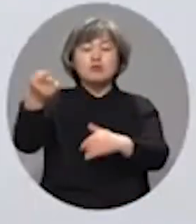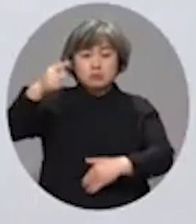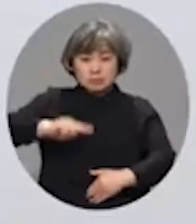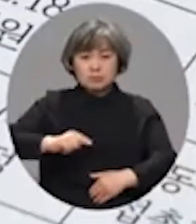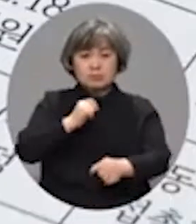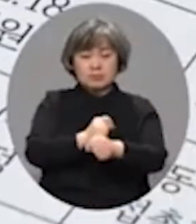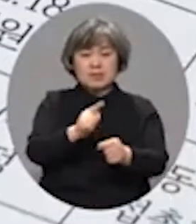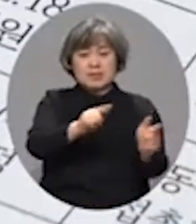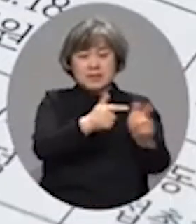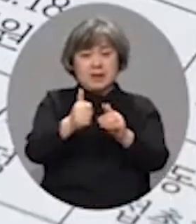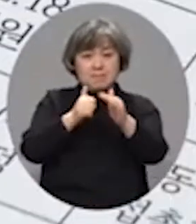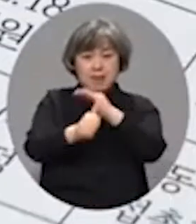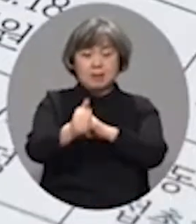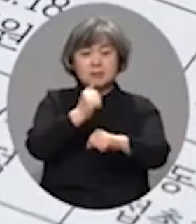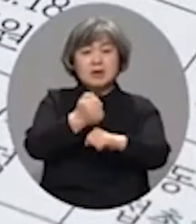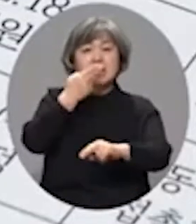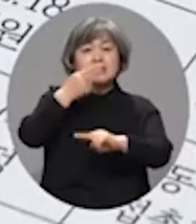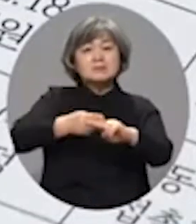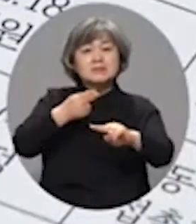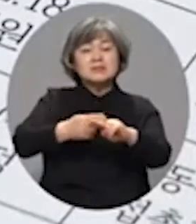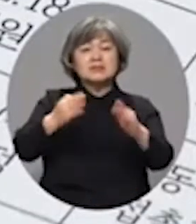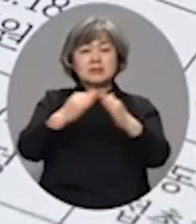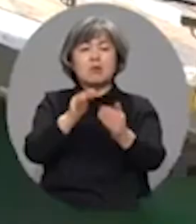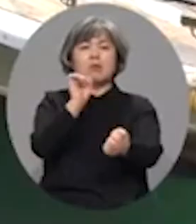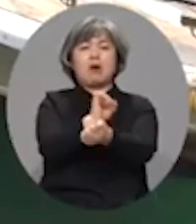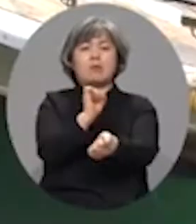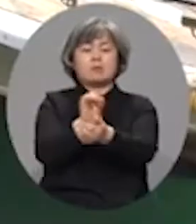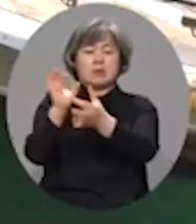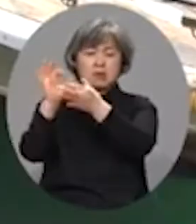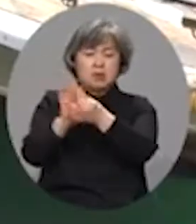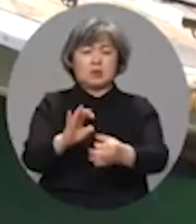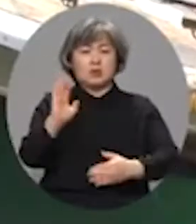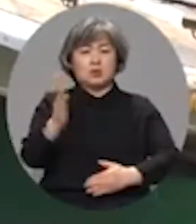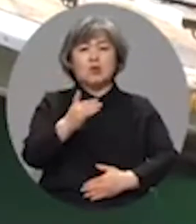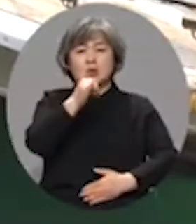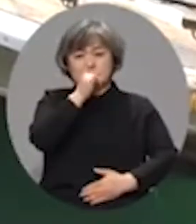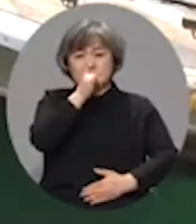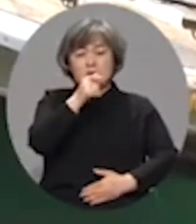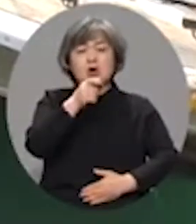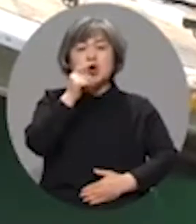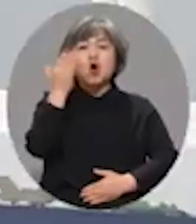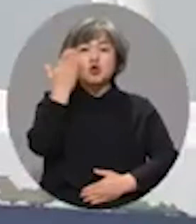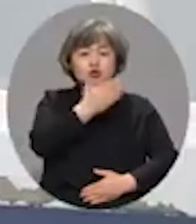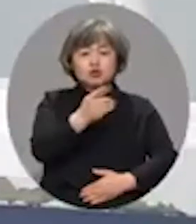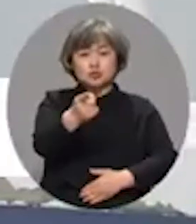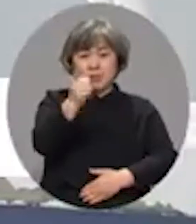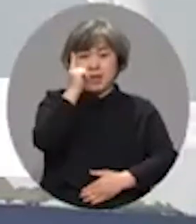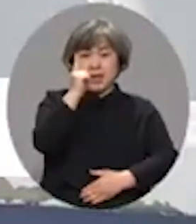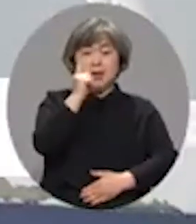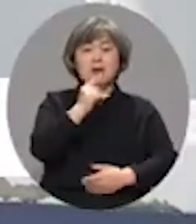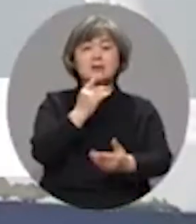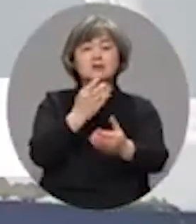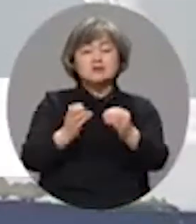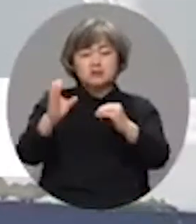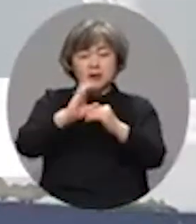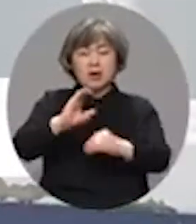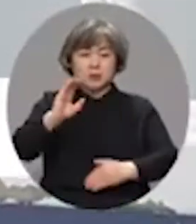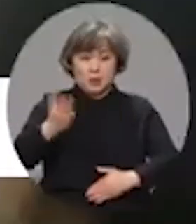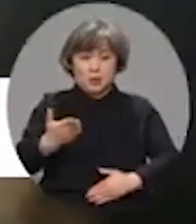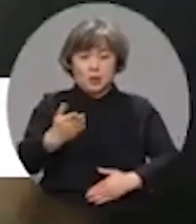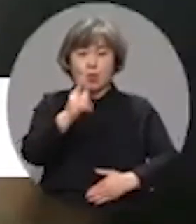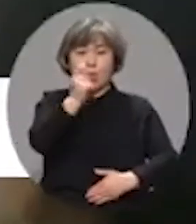이들이 방문한 음식점에서도 감염자가 나왔습니다 여수 배낚시 관련 확진 자가 추가됐고